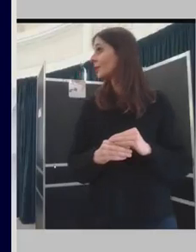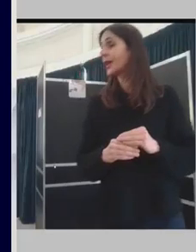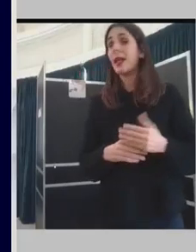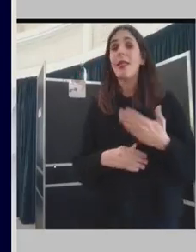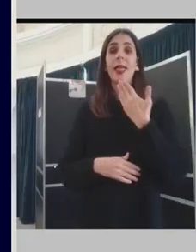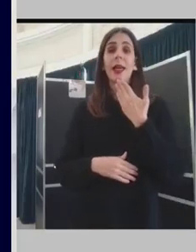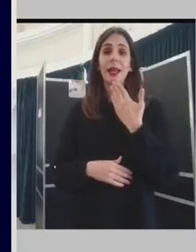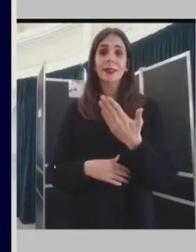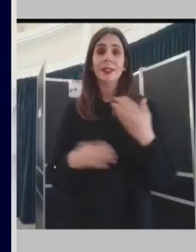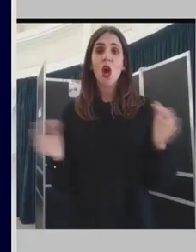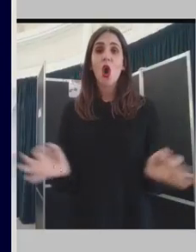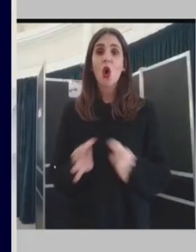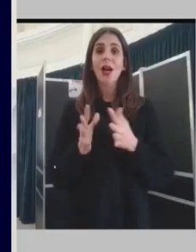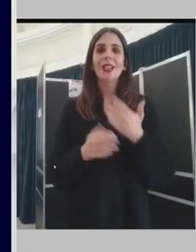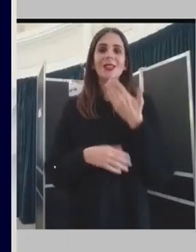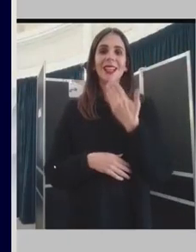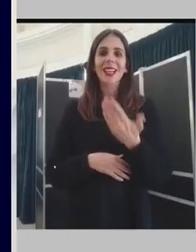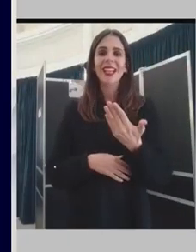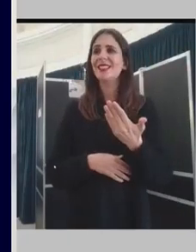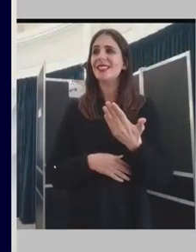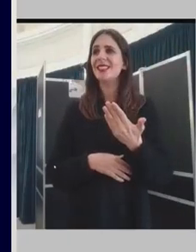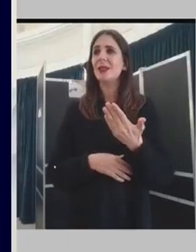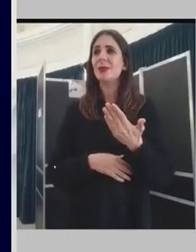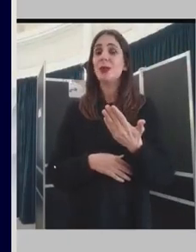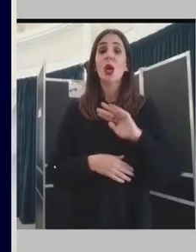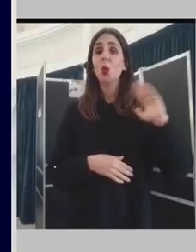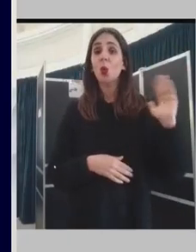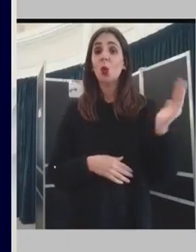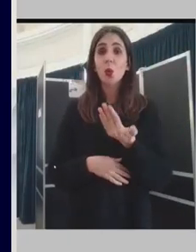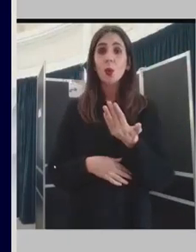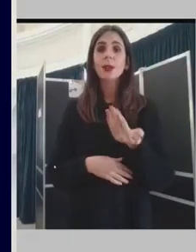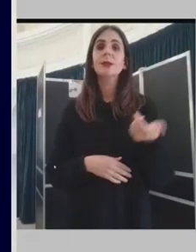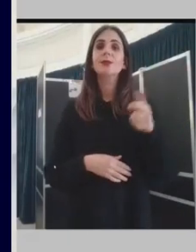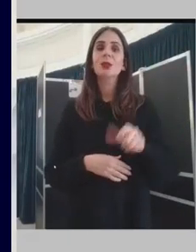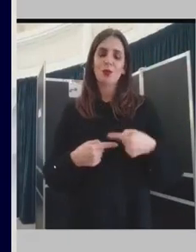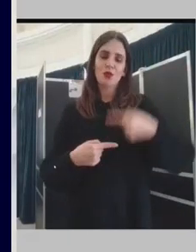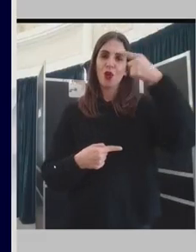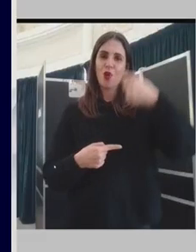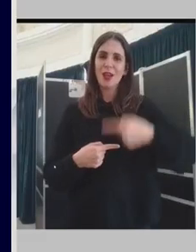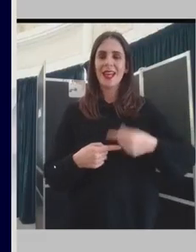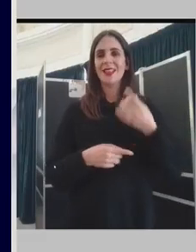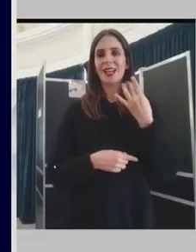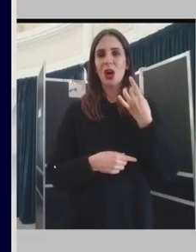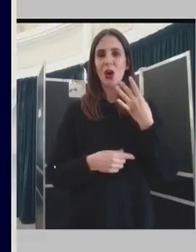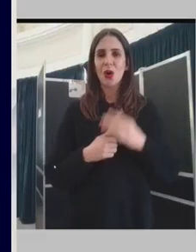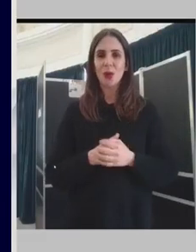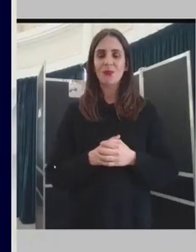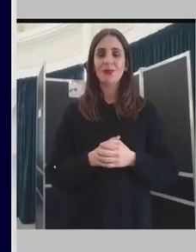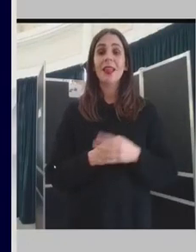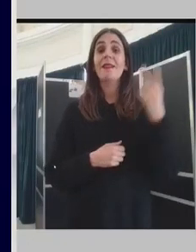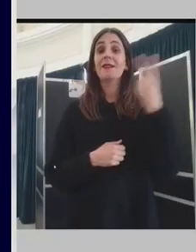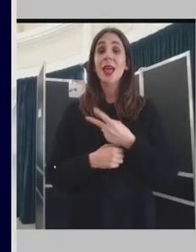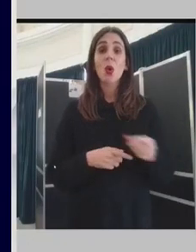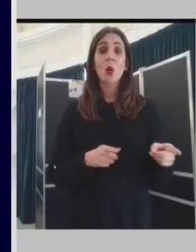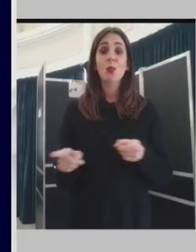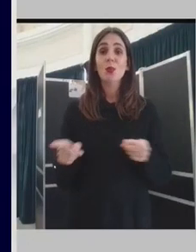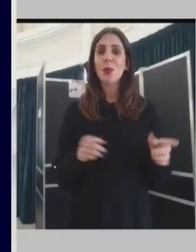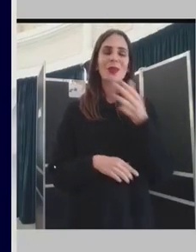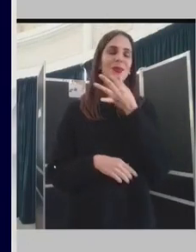e complimenti davvero, grazie alla Presidente e a tutti quanti per questa giornata, per questo evento veramente bellissimo. Allora